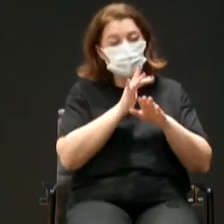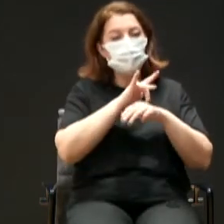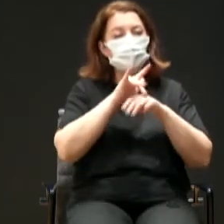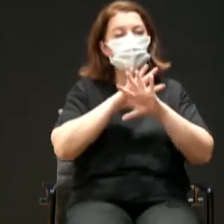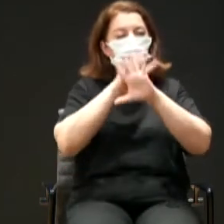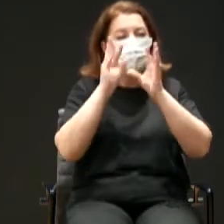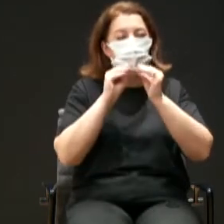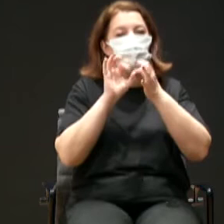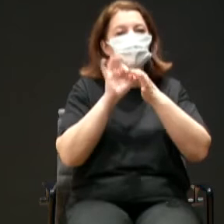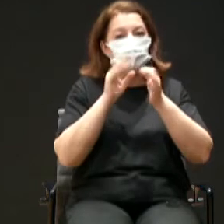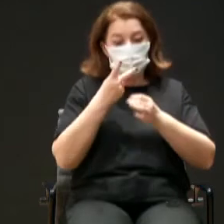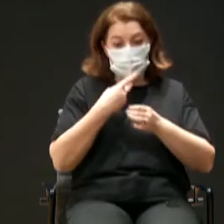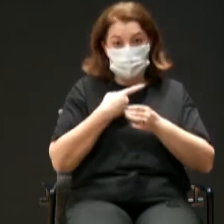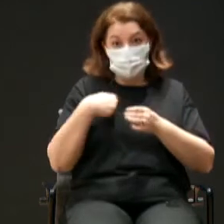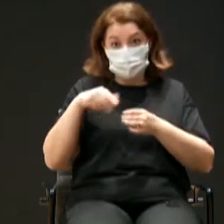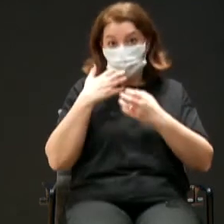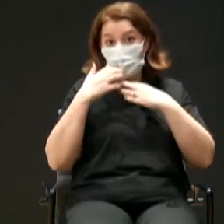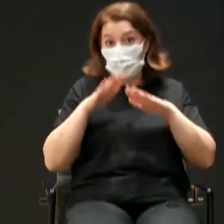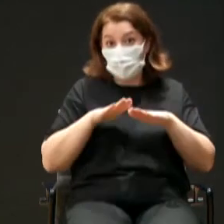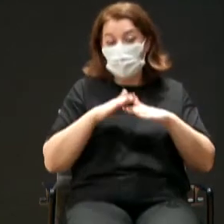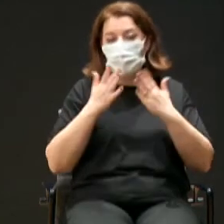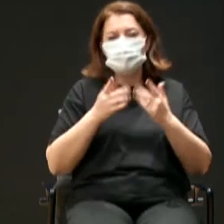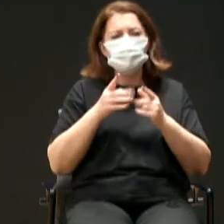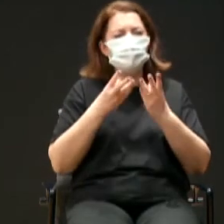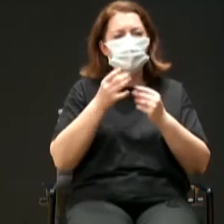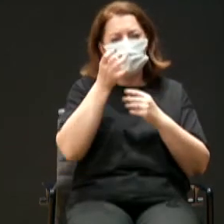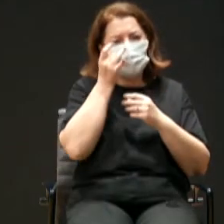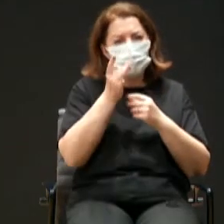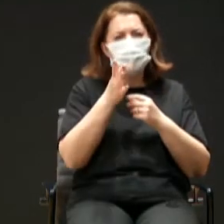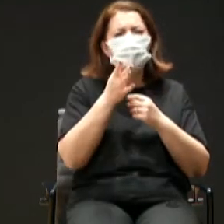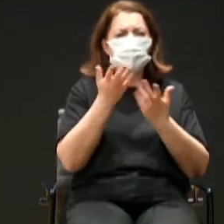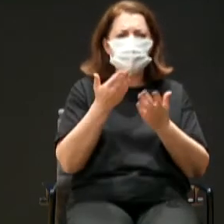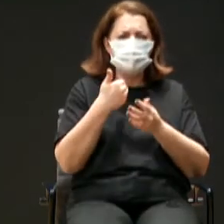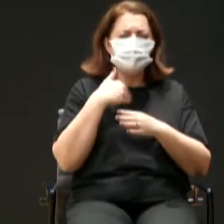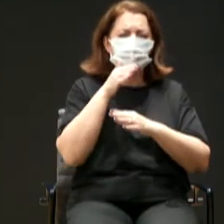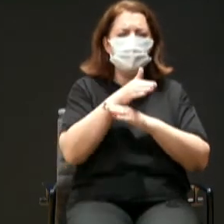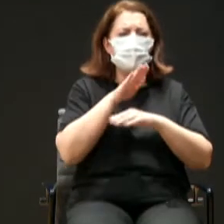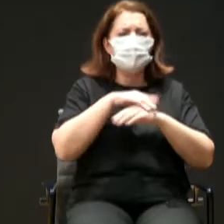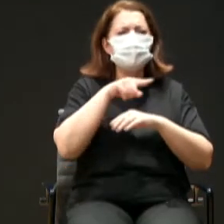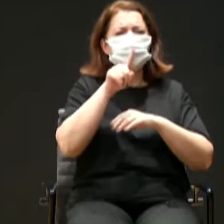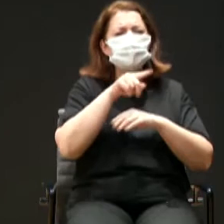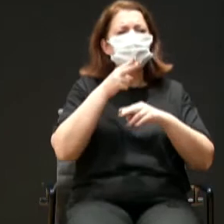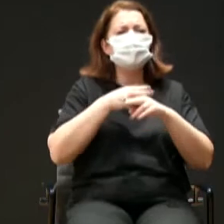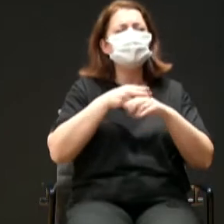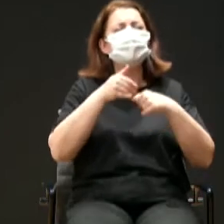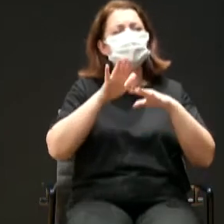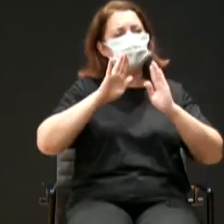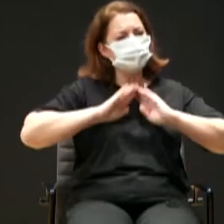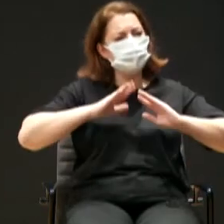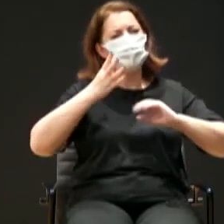çözümünü bizden bekliyorlarsa bu çok net. Zaten biz gelip yapacağız. Acele etmeyin, sabredin. Çok az